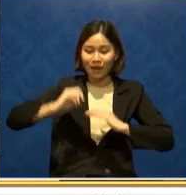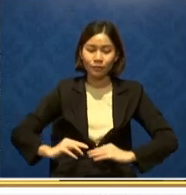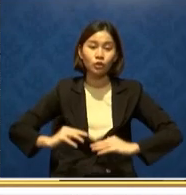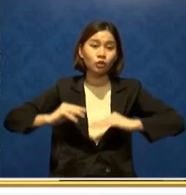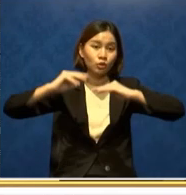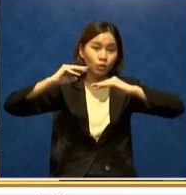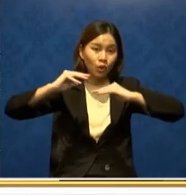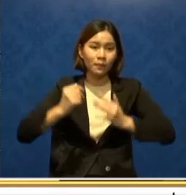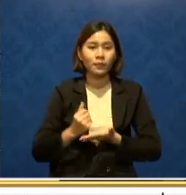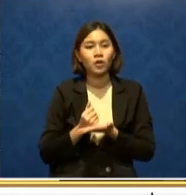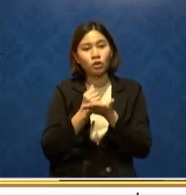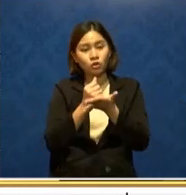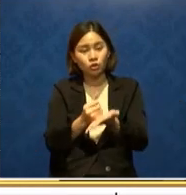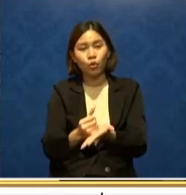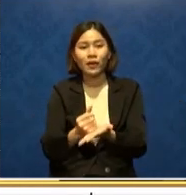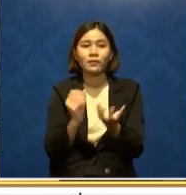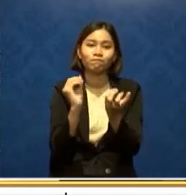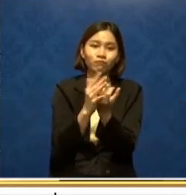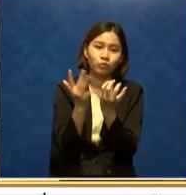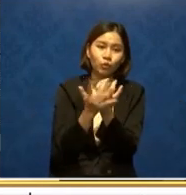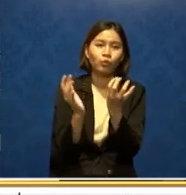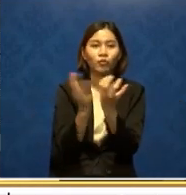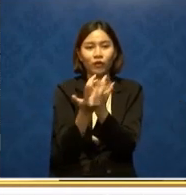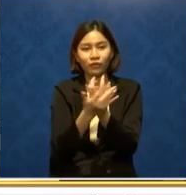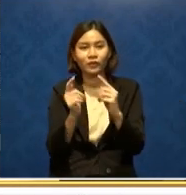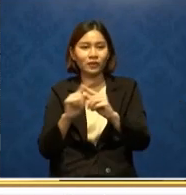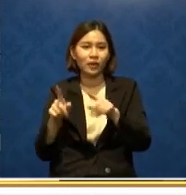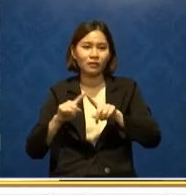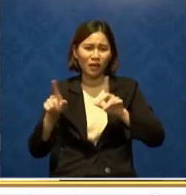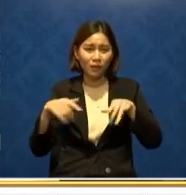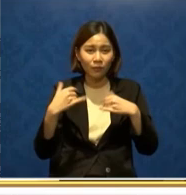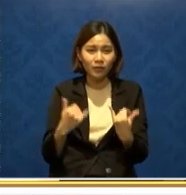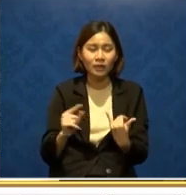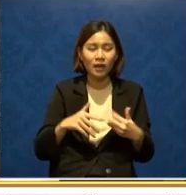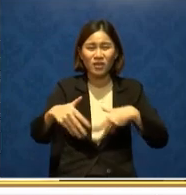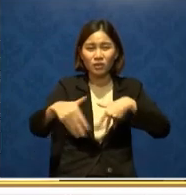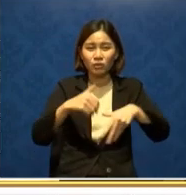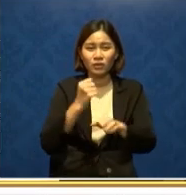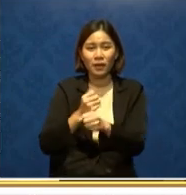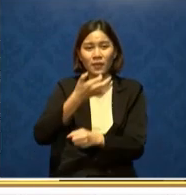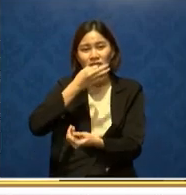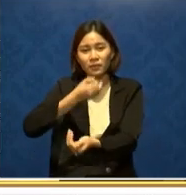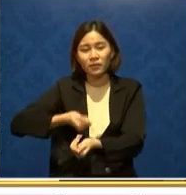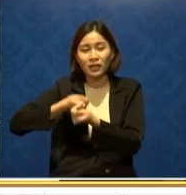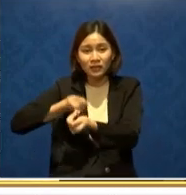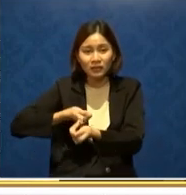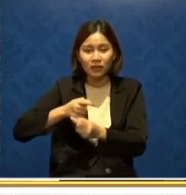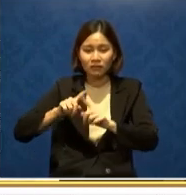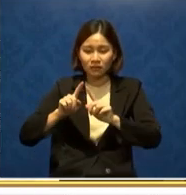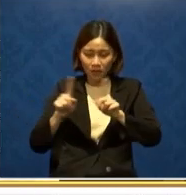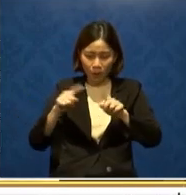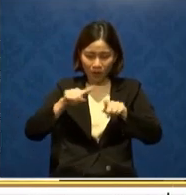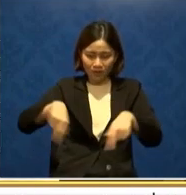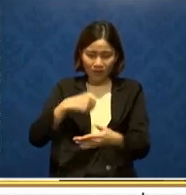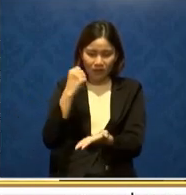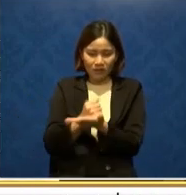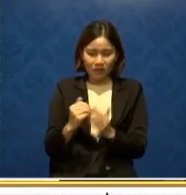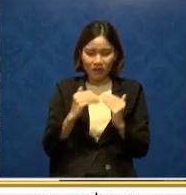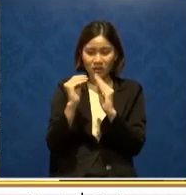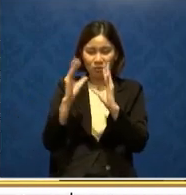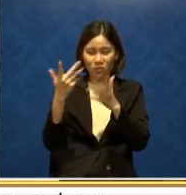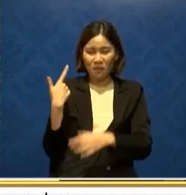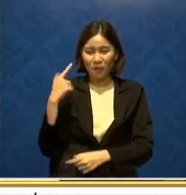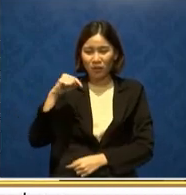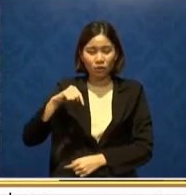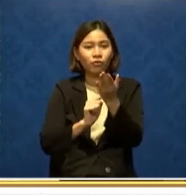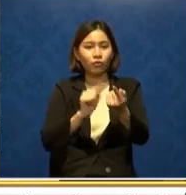คะการช่วยเหลือราคาพืชผลการเกษตรแต่ทุกวันนี้พี่น้องที่ทำการเกษตรที่ไม่มีเอกสารสิทธิ์จะไม่ได้รับประโยชน์ตร